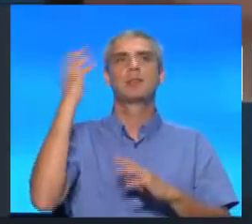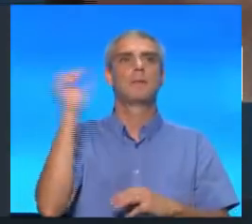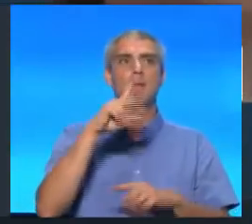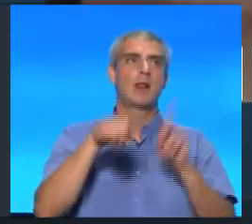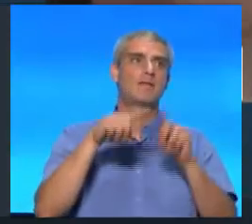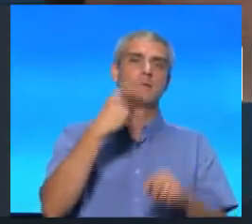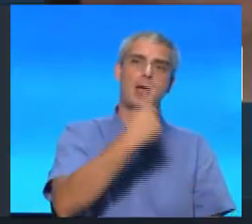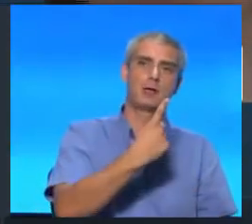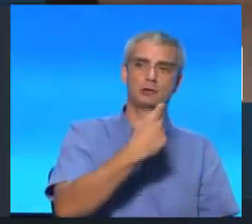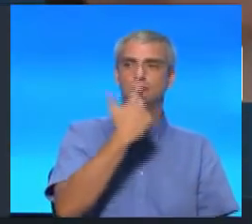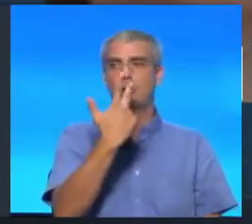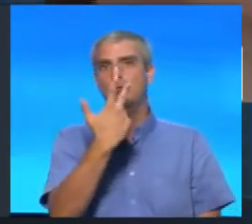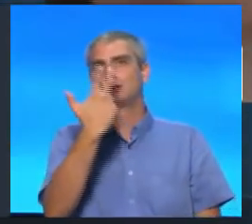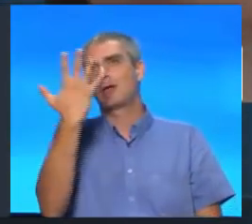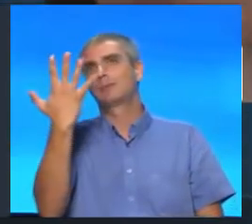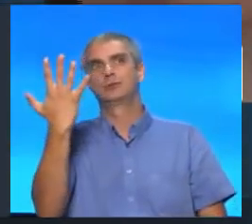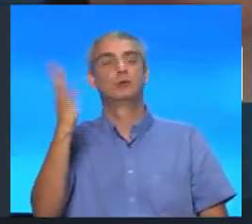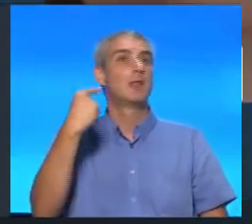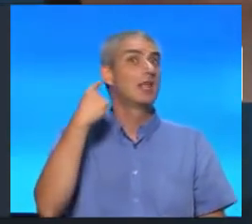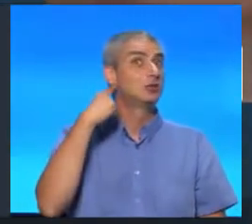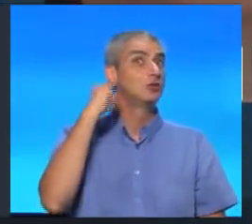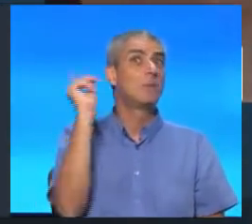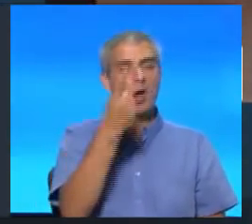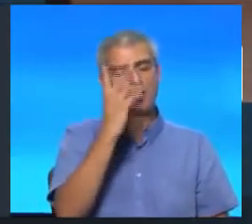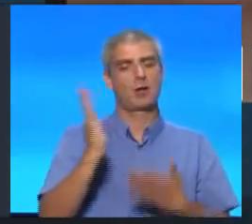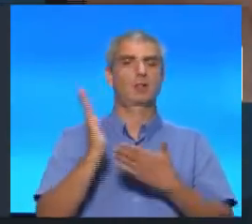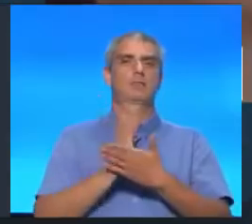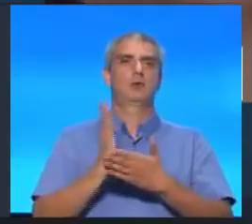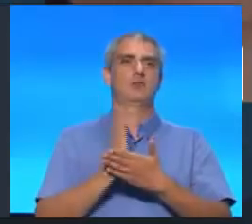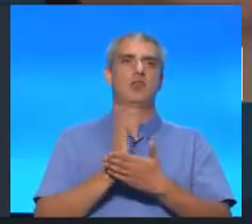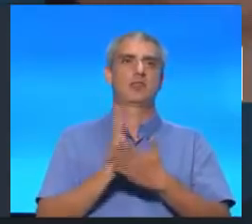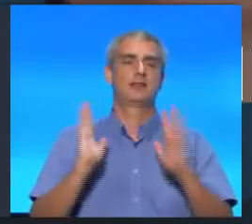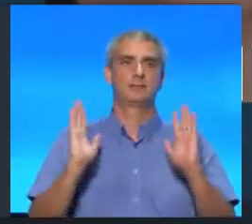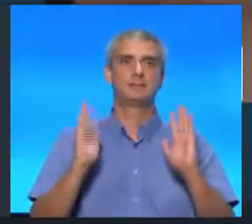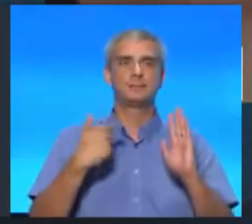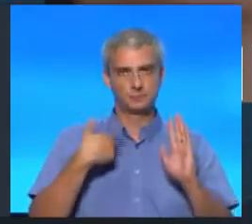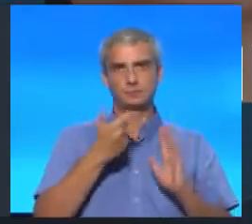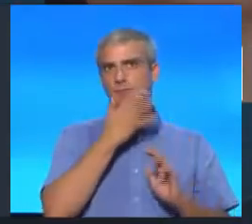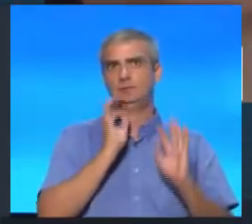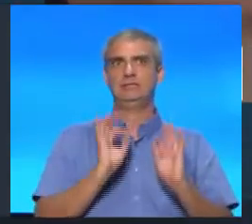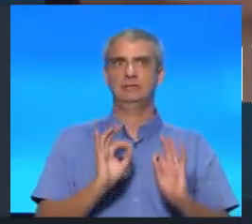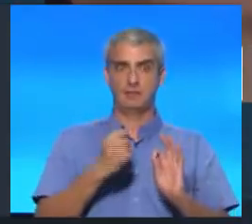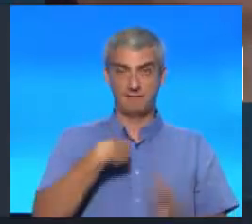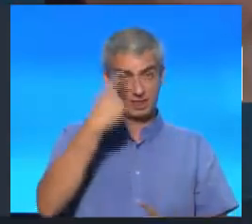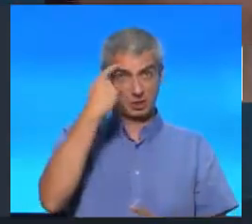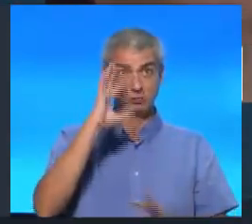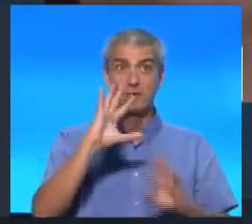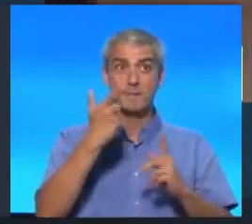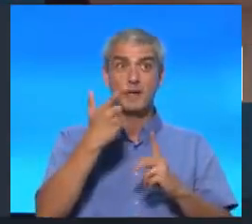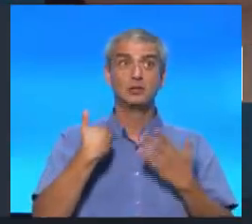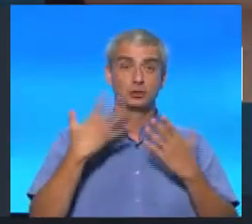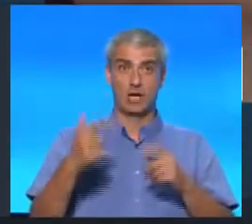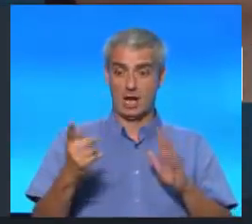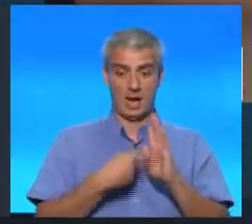יגיע שלוש, יגיע חמש. ברגע שאתה שומע הוריקן, אתה מתכונן. אנחנו לוקחים את זה ברצינות, ואני חושב שמה שעזר הפעם